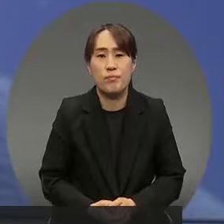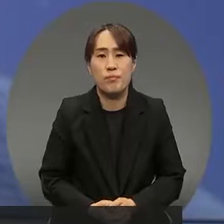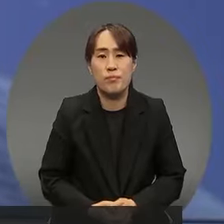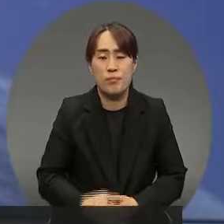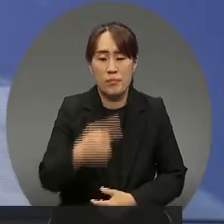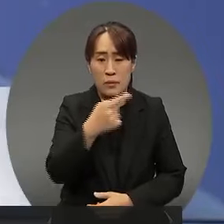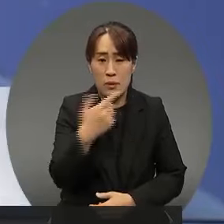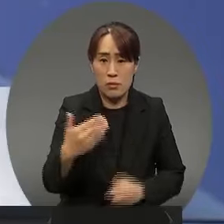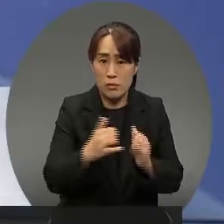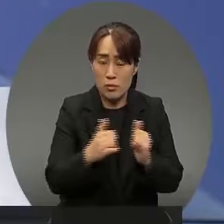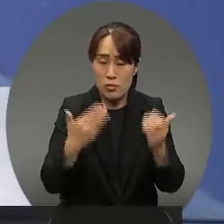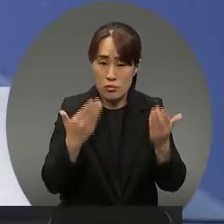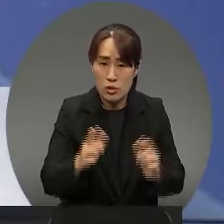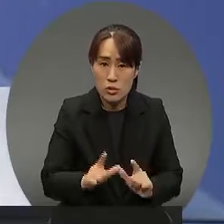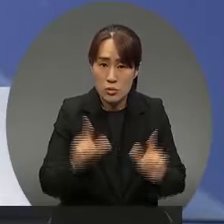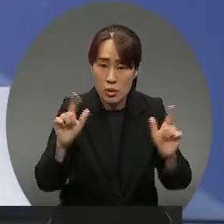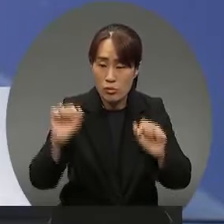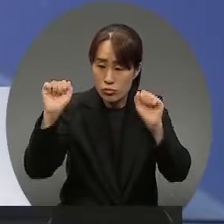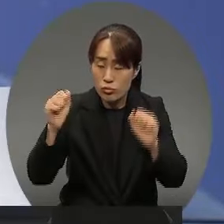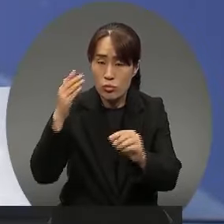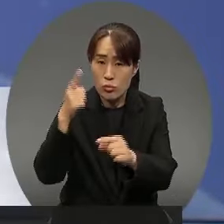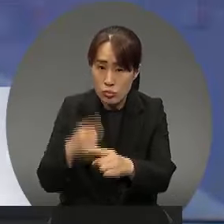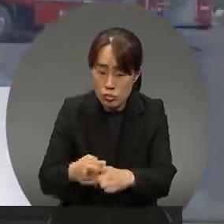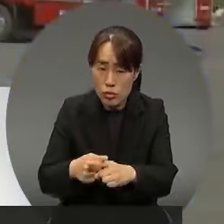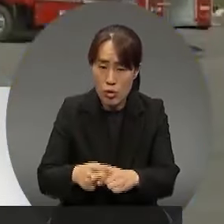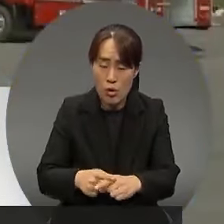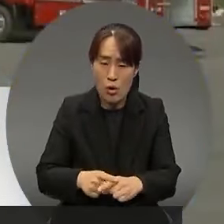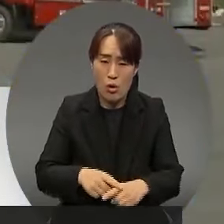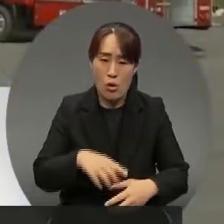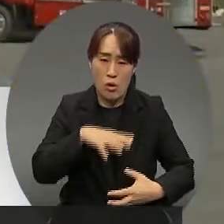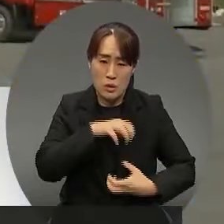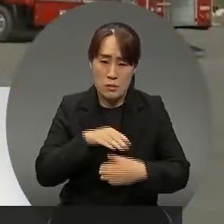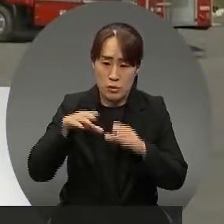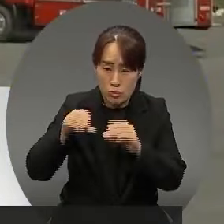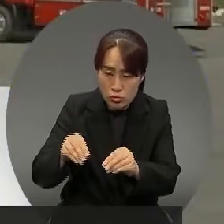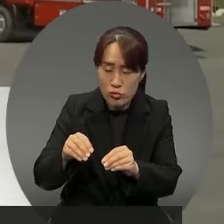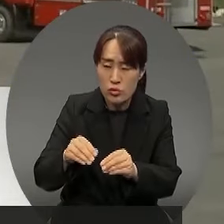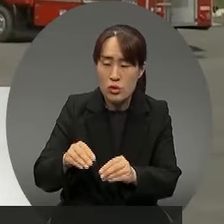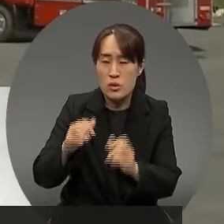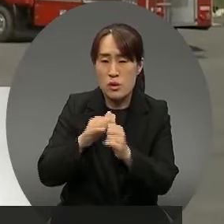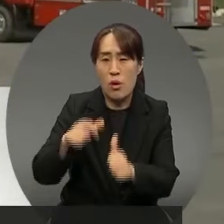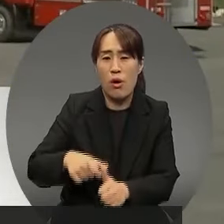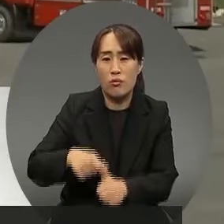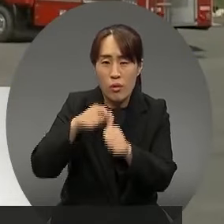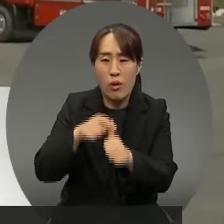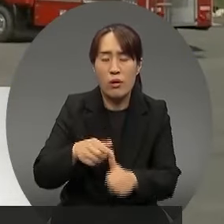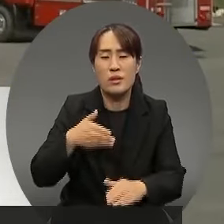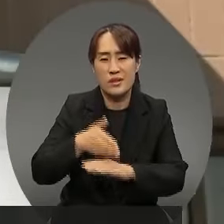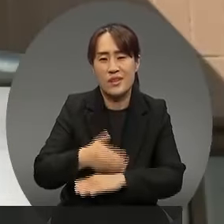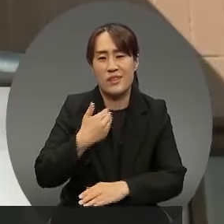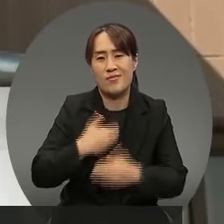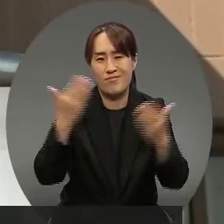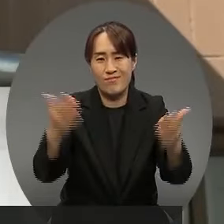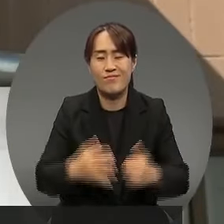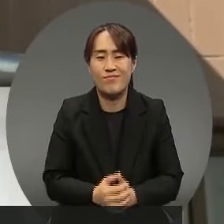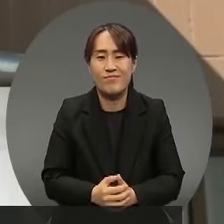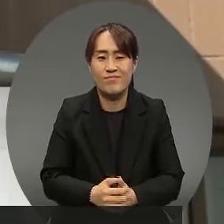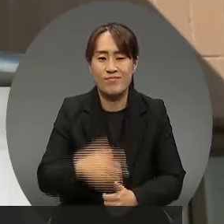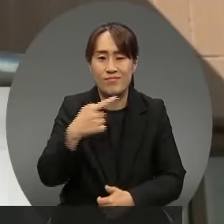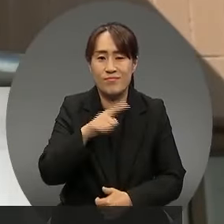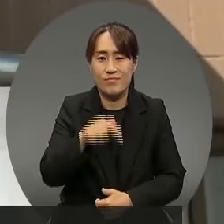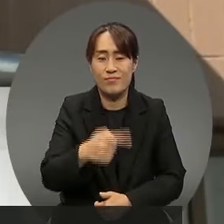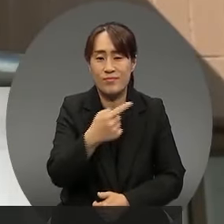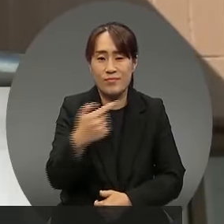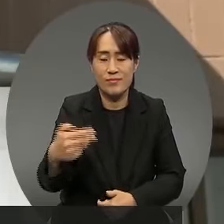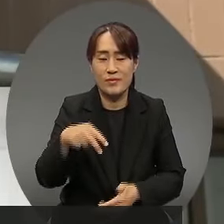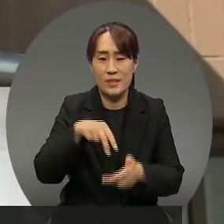소방대원이 쉬는 날 운동을 하다 심정지 환자를 구한 사실이 뒤늦게 알려졌습니다 충주 주덕 119